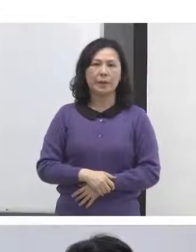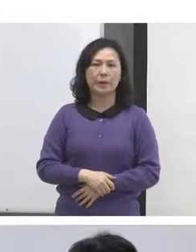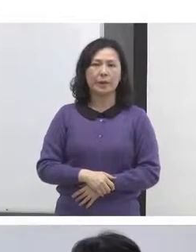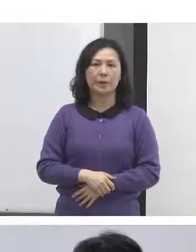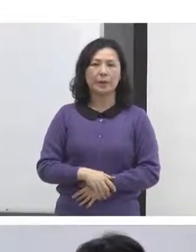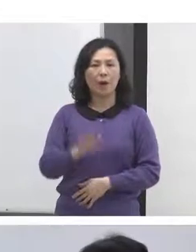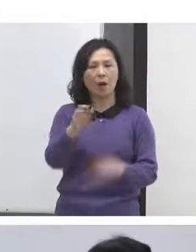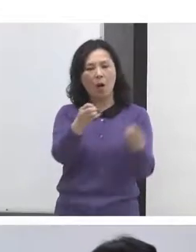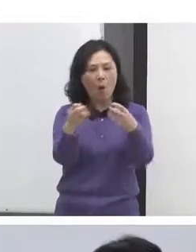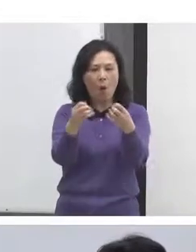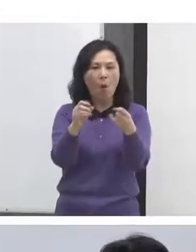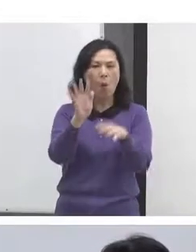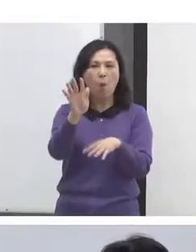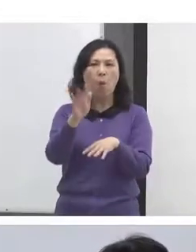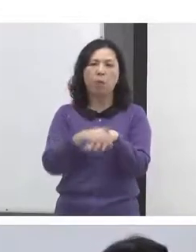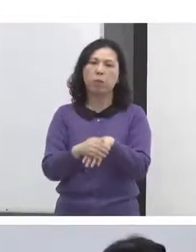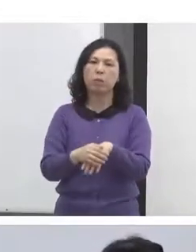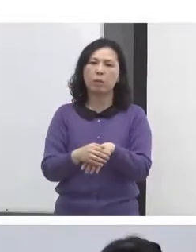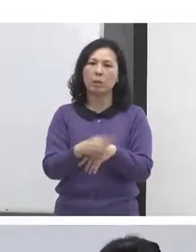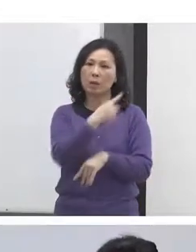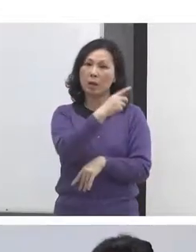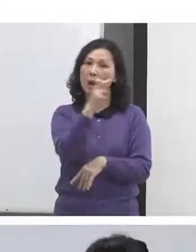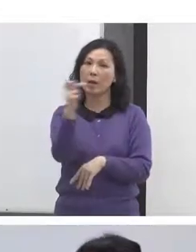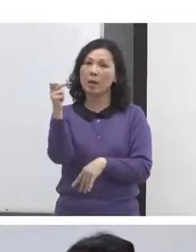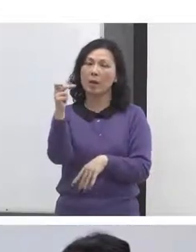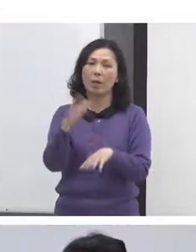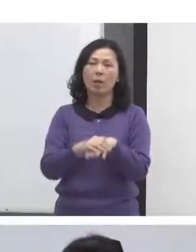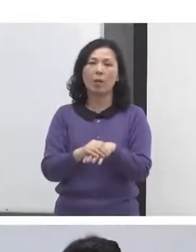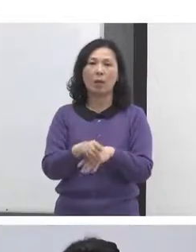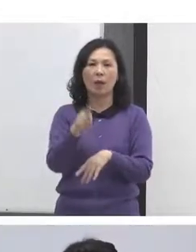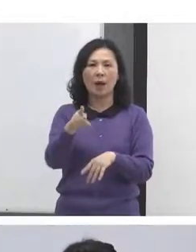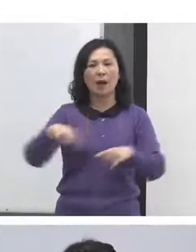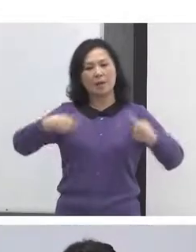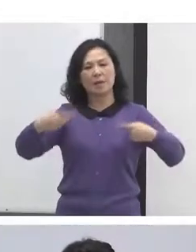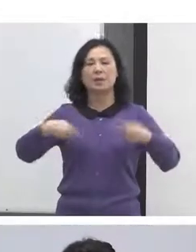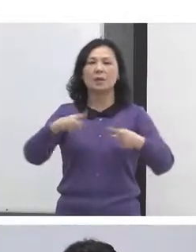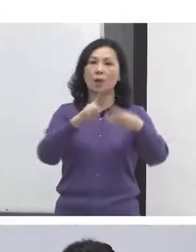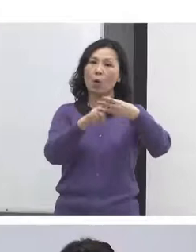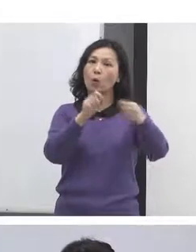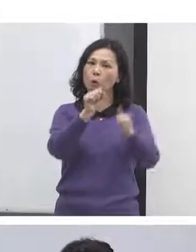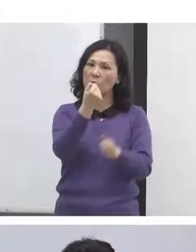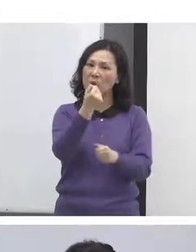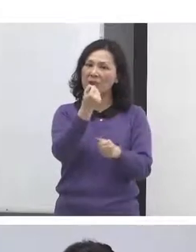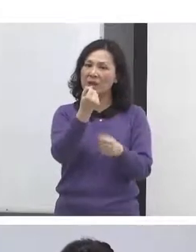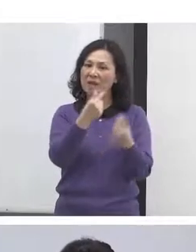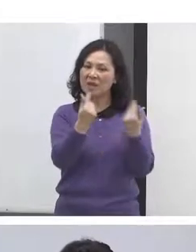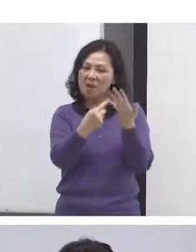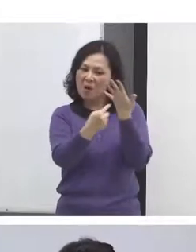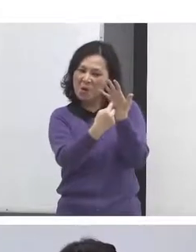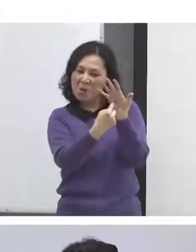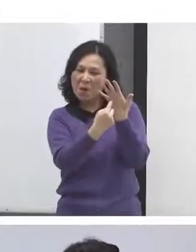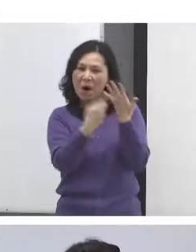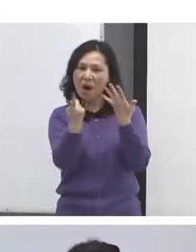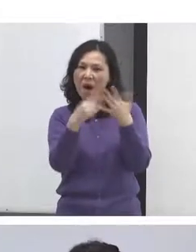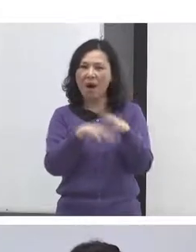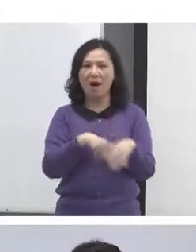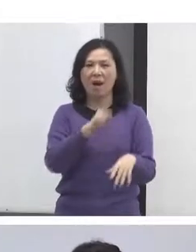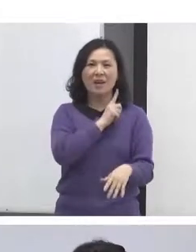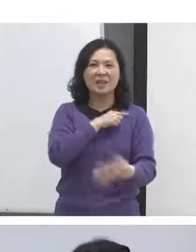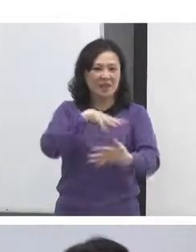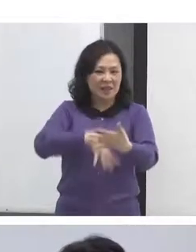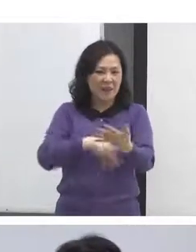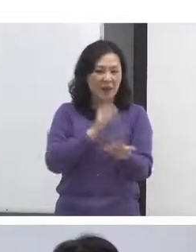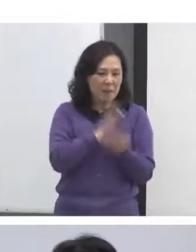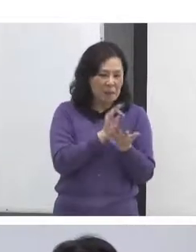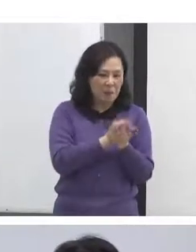一些讨论空间，就是 crowdsourcing， 它其实某种程度是一个自由主义的外包，就是降低你自己内部成本，把一些工作外